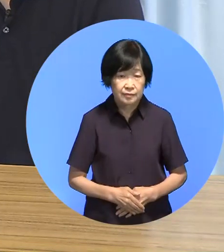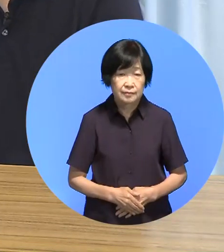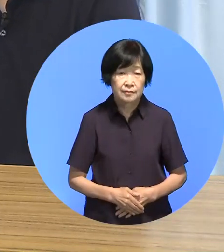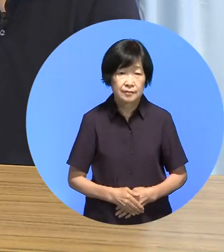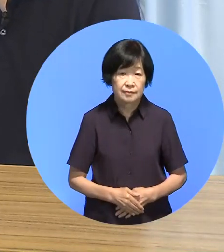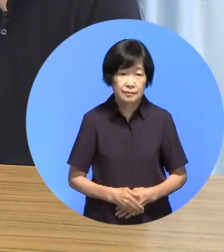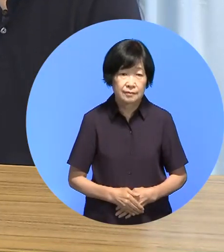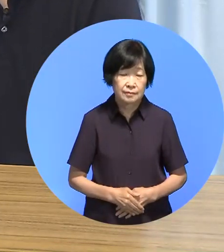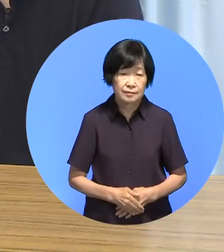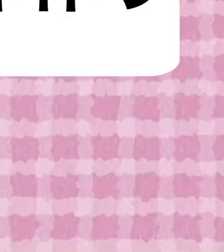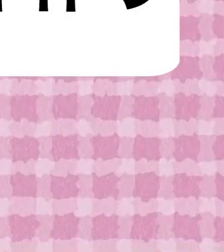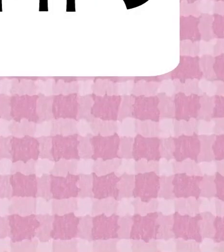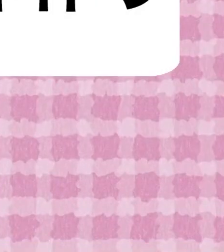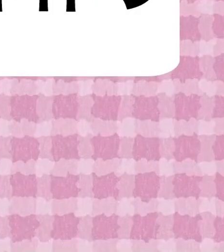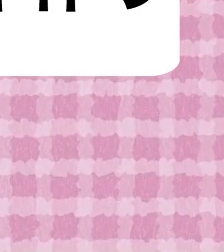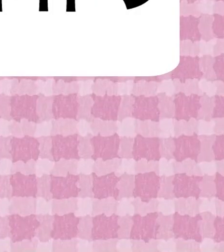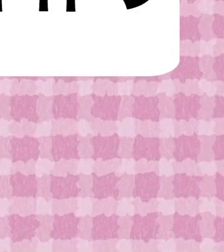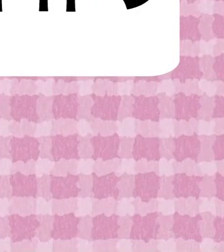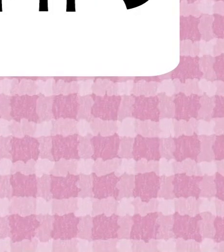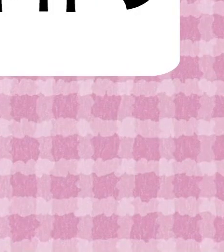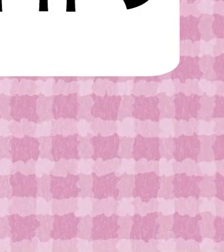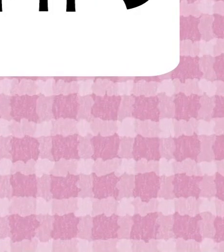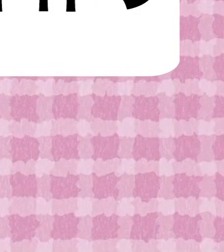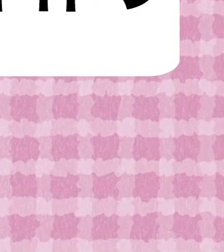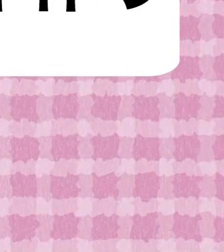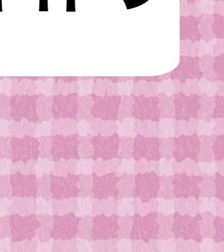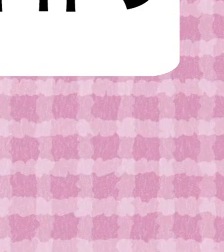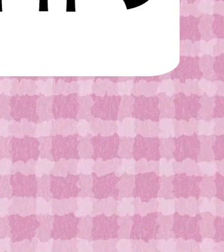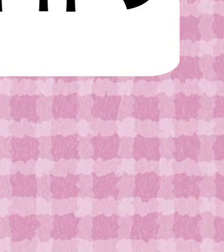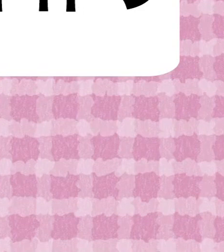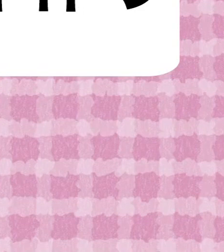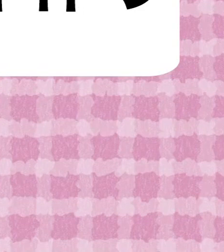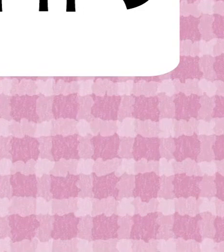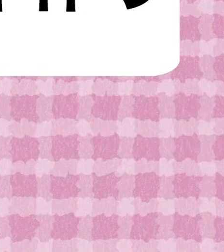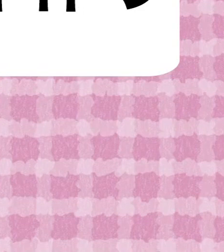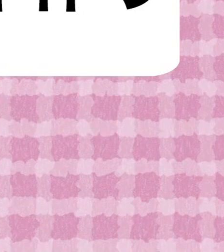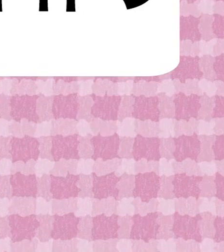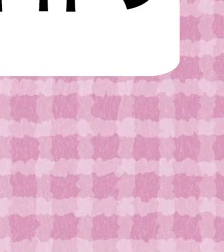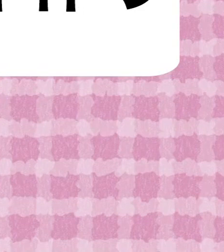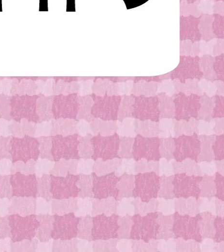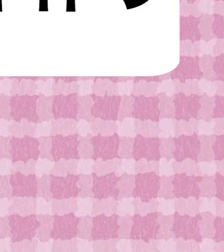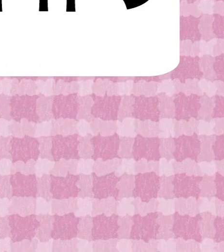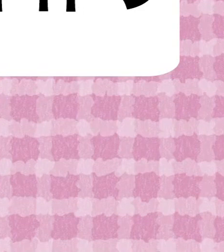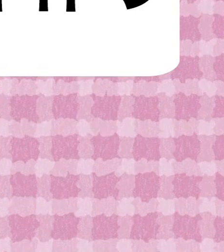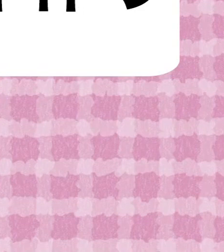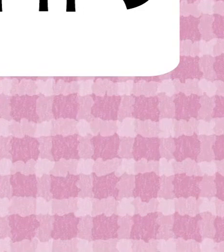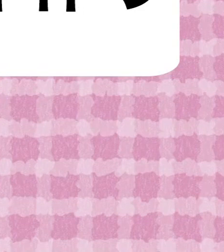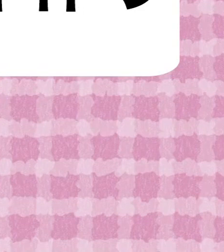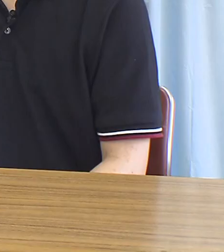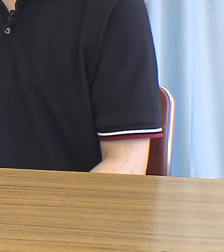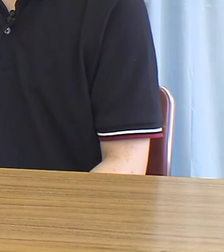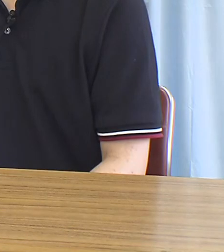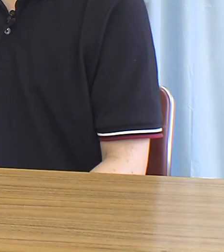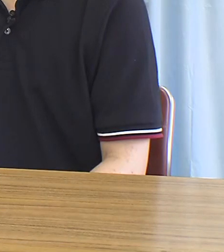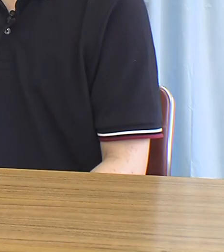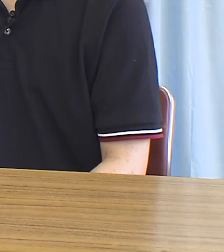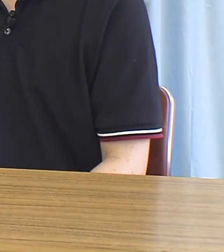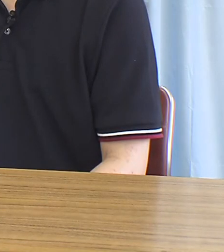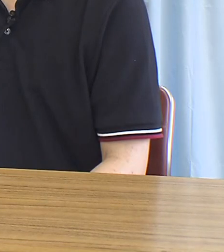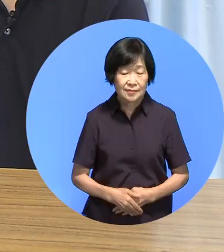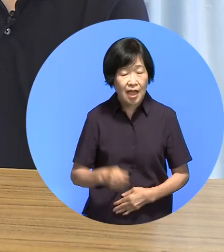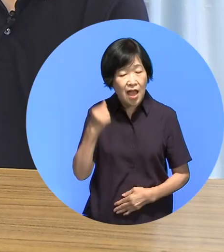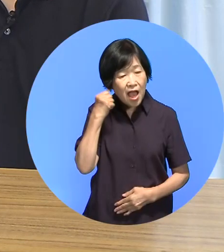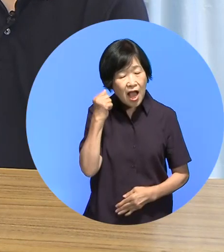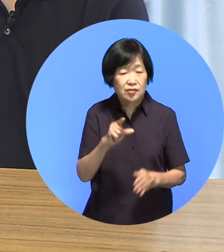なんですね。 はい、 そして予防の3つ目は暑さに負けない体作りです。 なかなか暑い